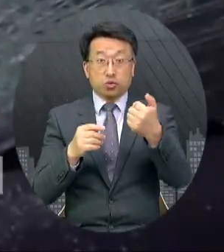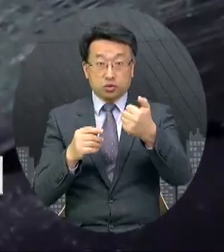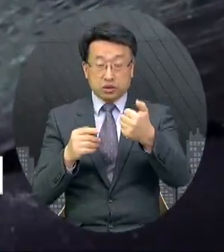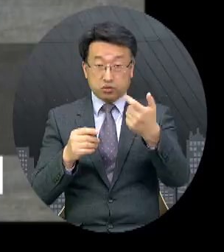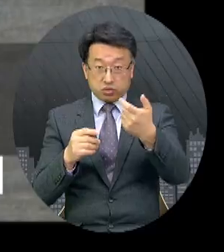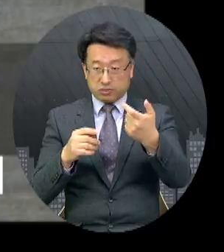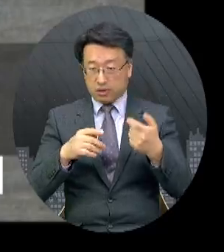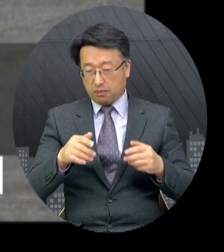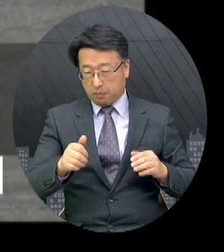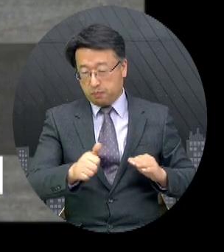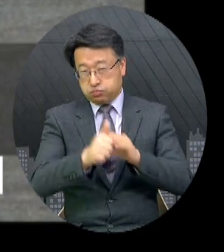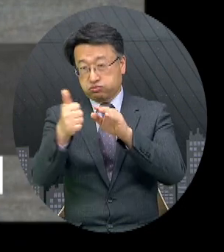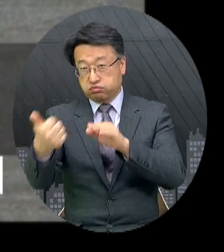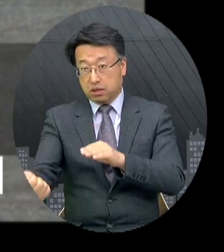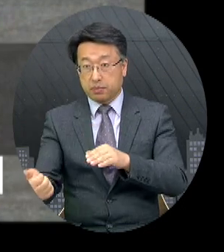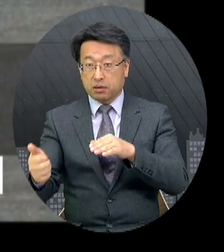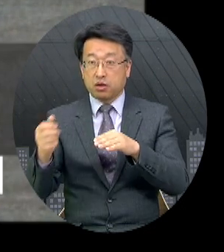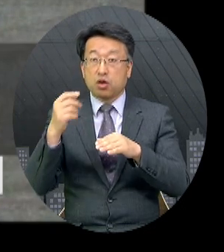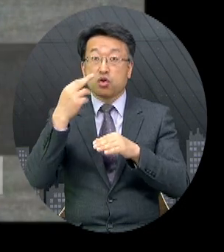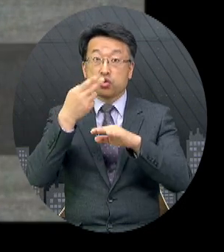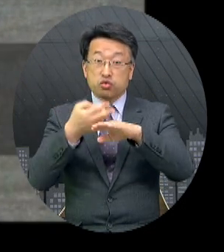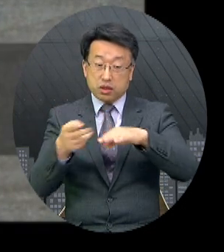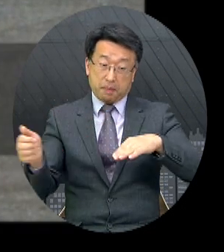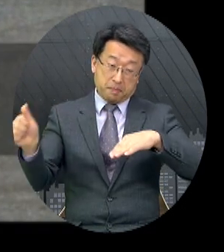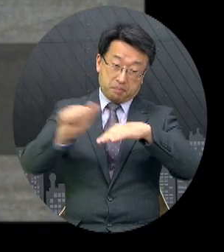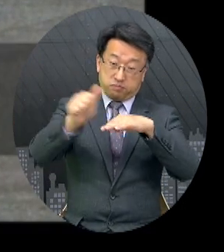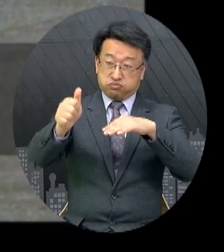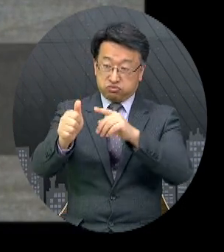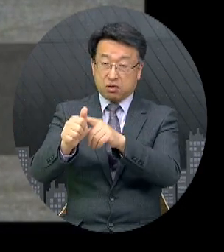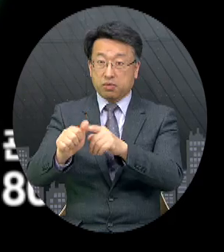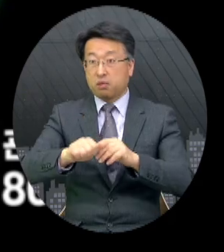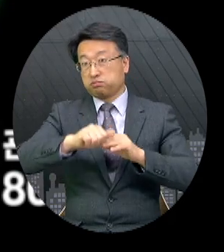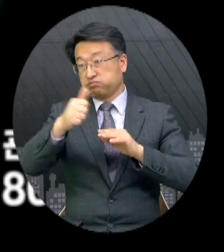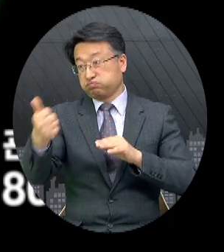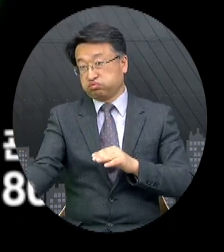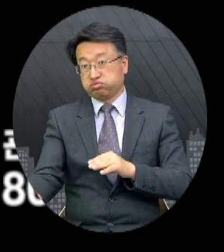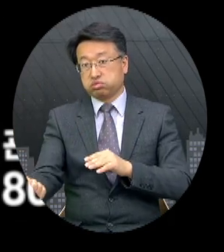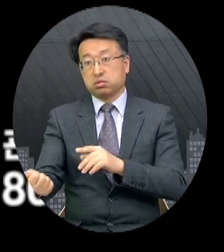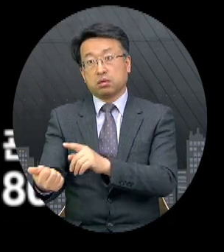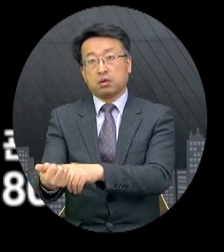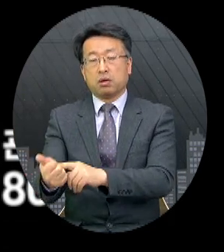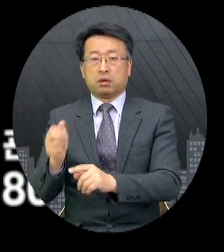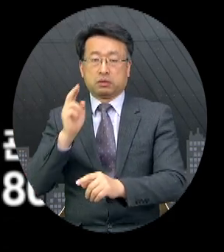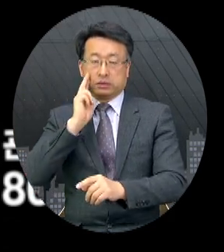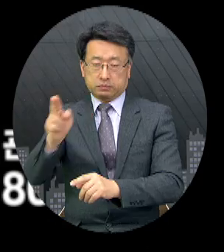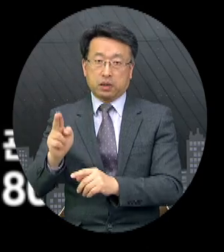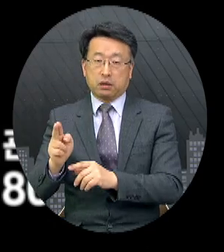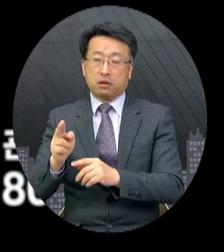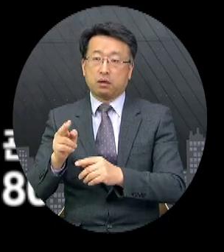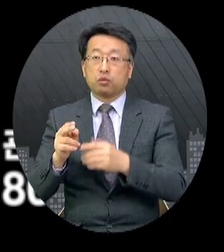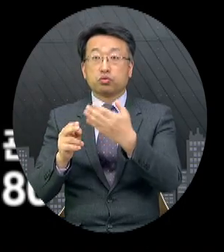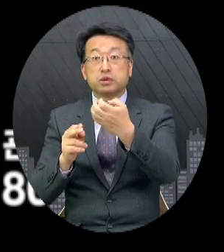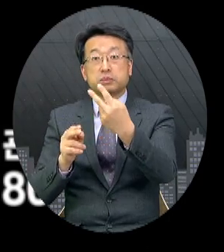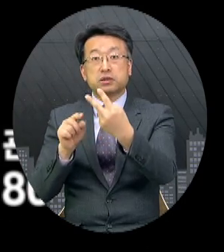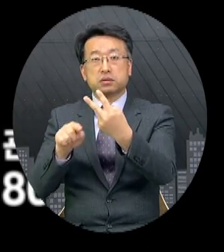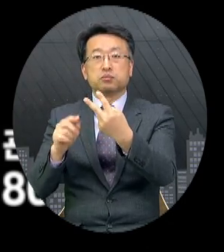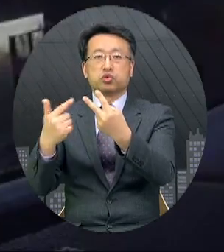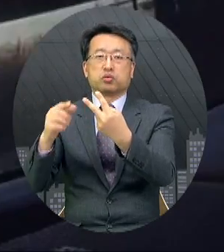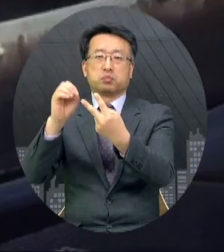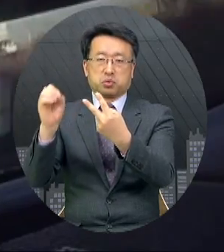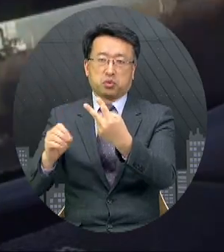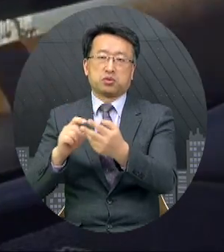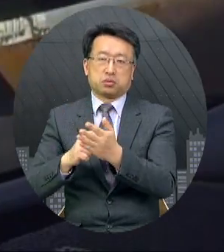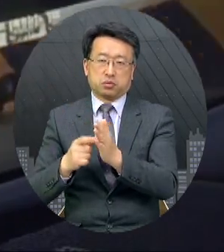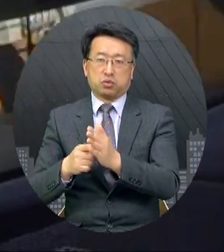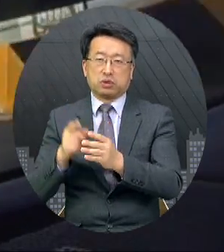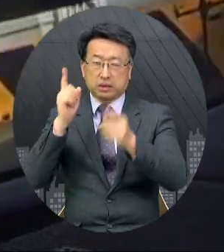부딪힌 보행자가 차량 앞 유리에 머리를 부딪히면서 튕겨져 나갑니다. 중상 확률은 92.6%.